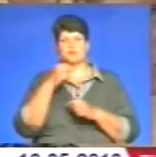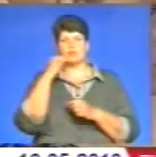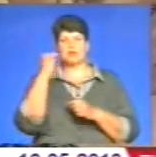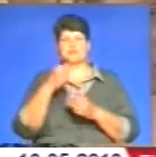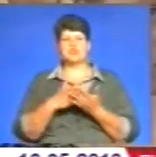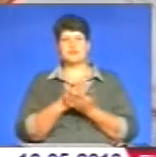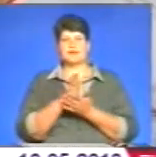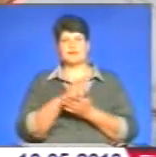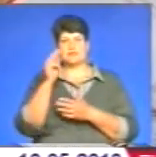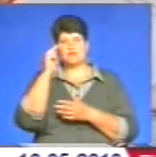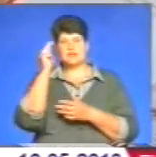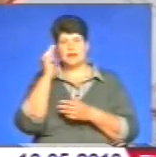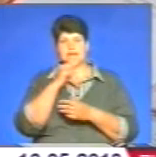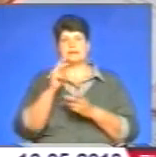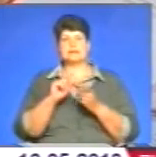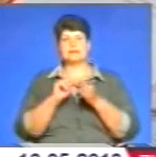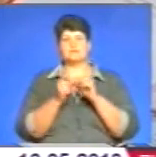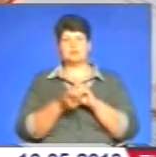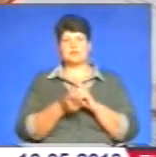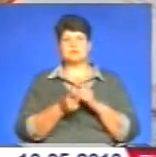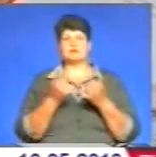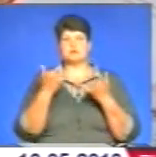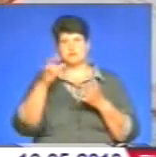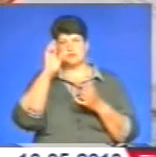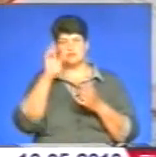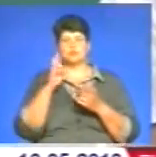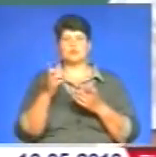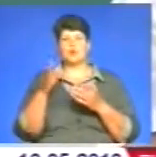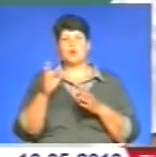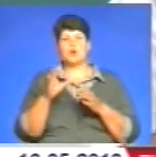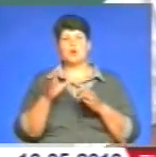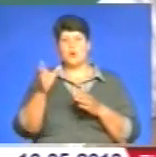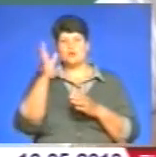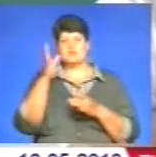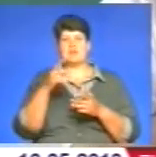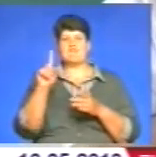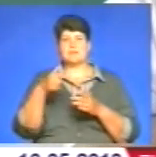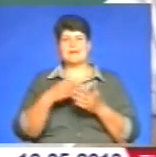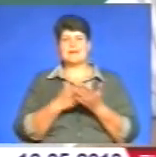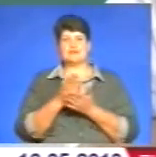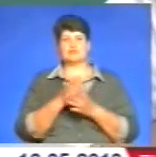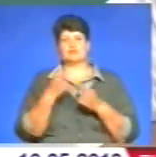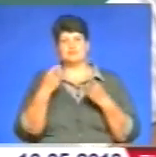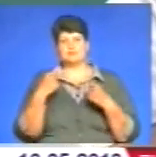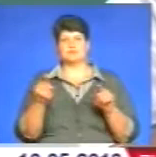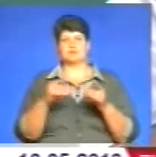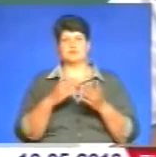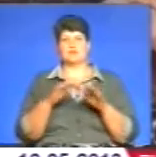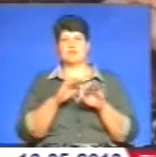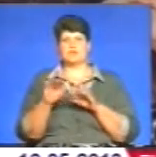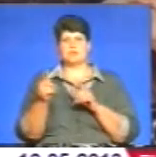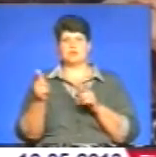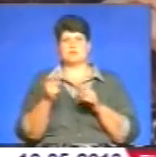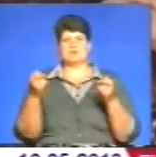якість навчання трансформація вітчизняної освіти до європейських стандартів вимагає якісно іншого рівня підготовки фахівця